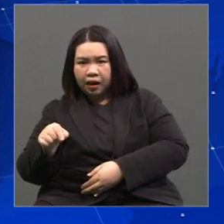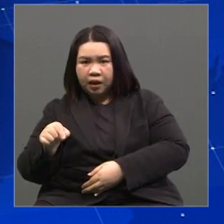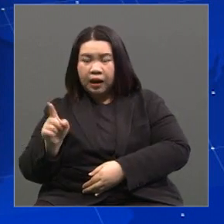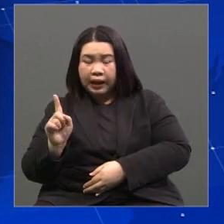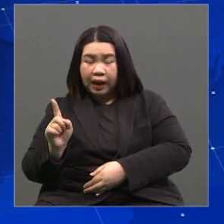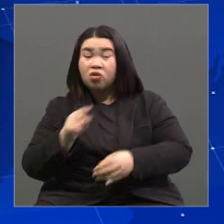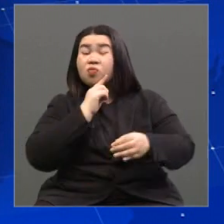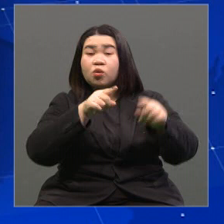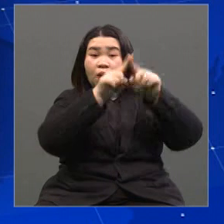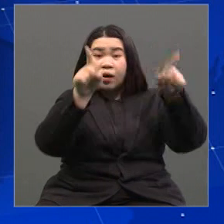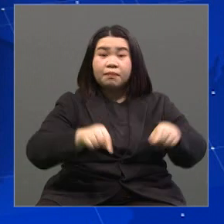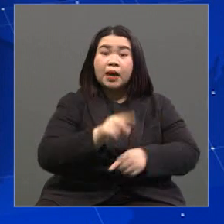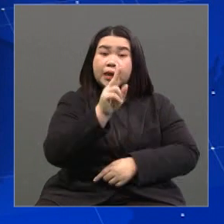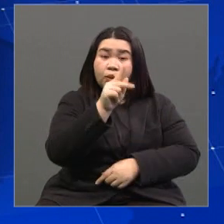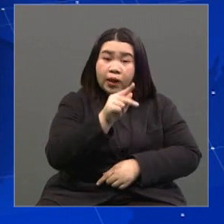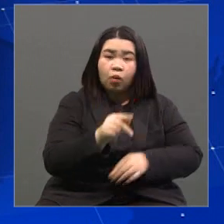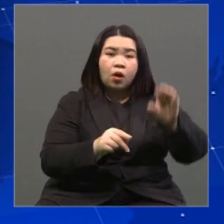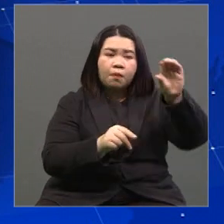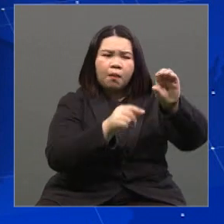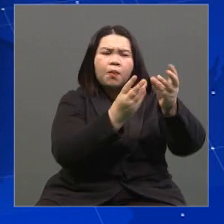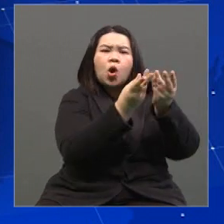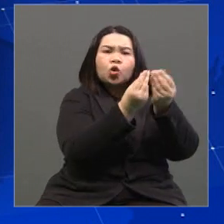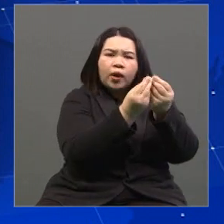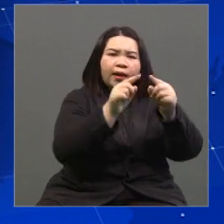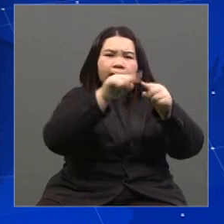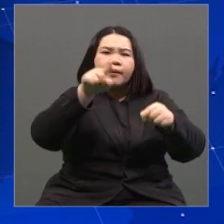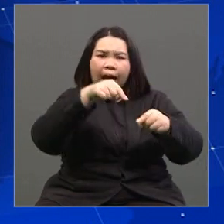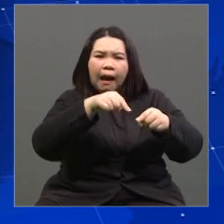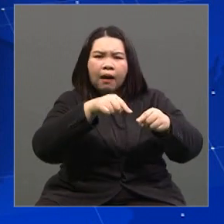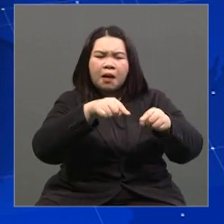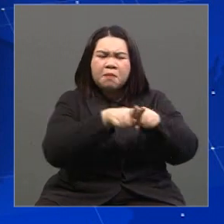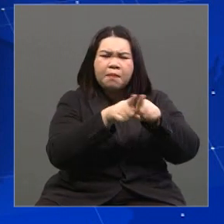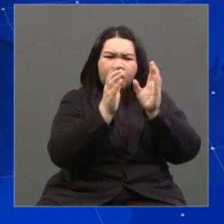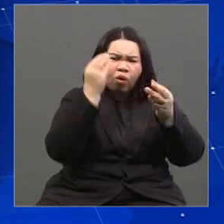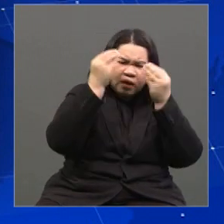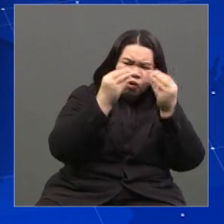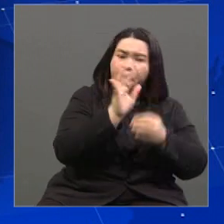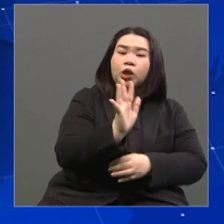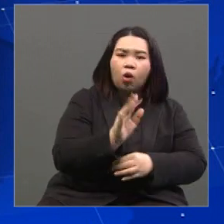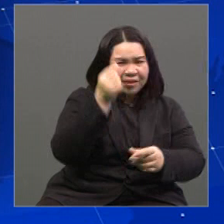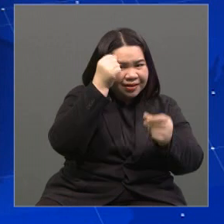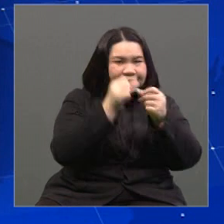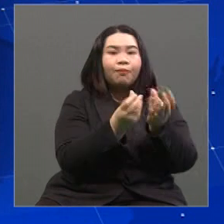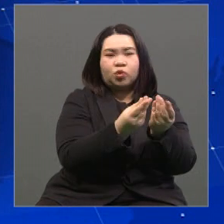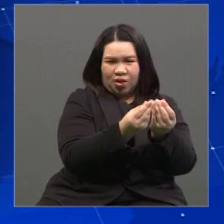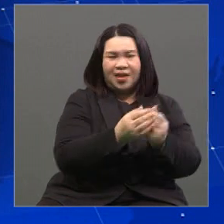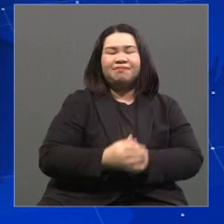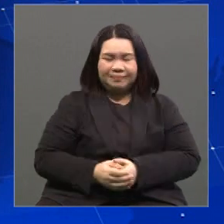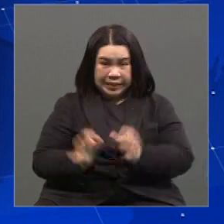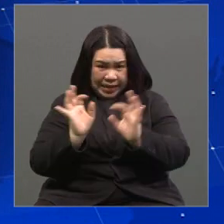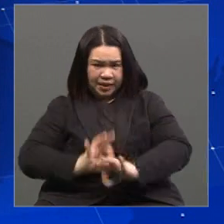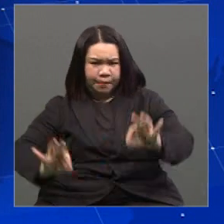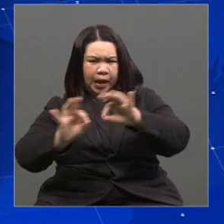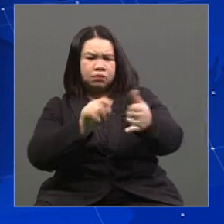ก็จะช่วยป้องกันบัตรเสียอันเกิดมาจากความสับสนได้อีกครั้งหนึ่งด้วยแต่อย่างที่บอกไปนี่แหละค่ะเอาทางที่ดีเลือกคนที่ใช่